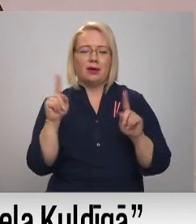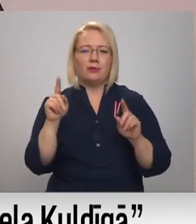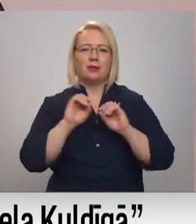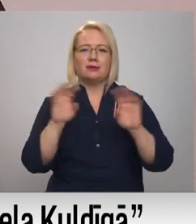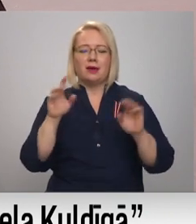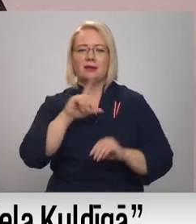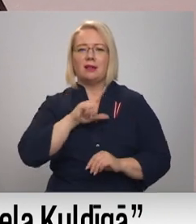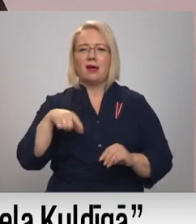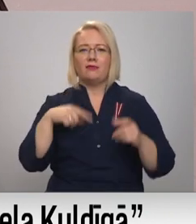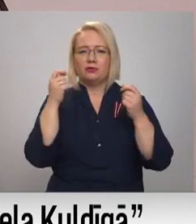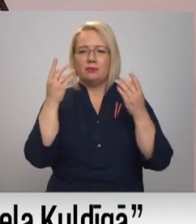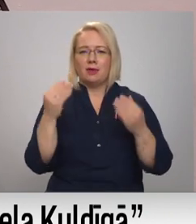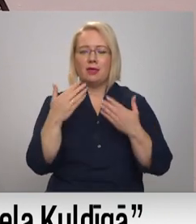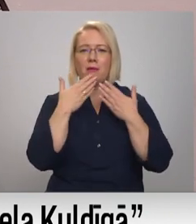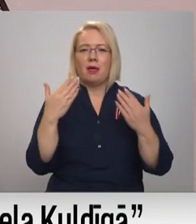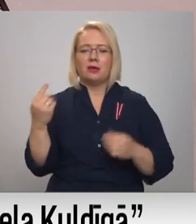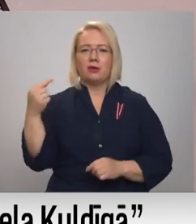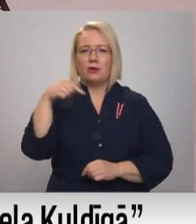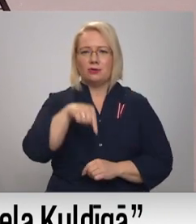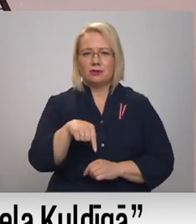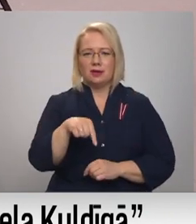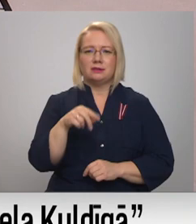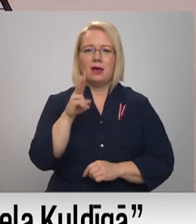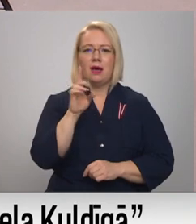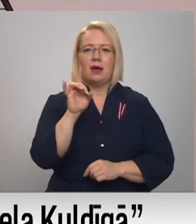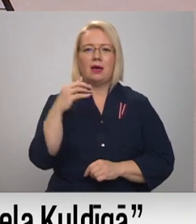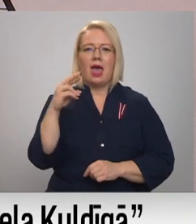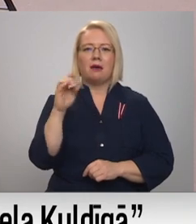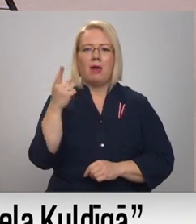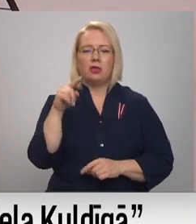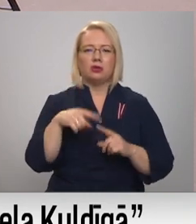dzimšanas dienu tieši par to. Paldies, kā atnācāt. Aivars Hermanis, laimes rācinājums. Paldies par uzveicināt. Skaistas svētas.